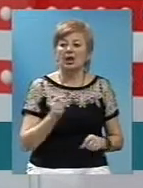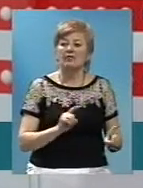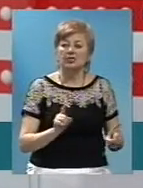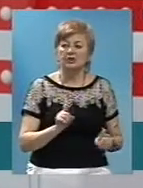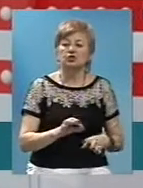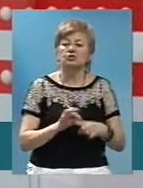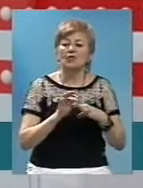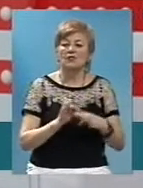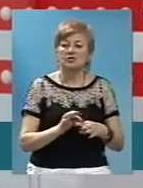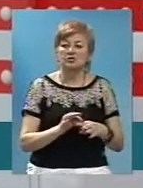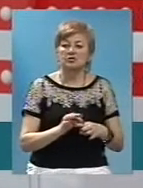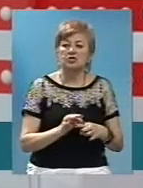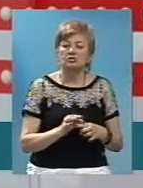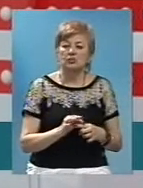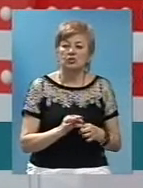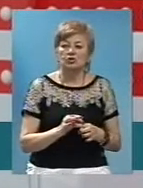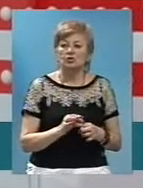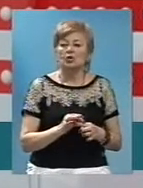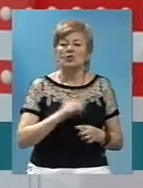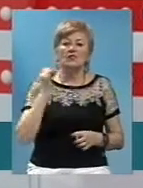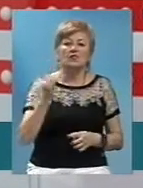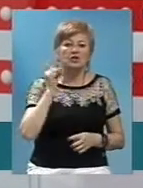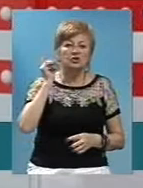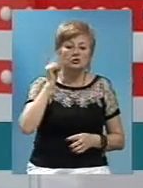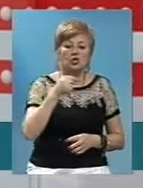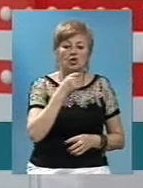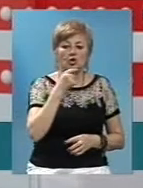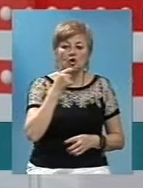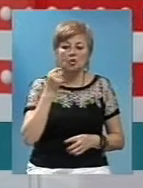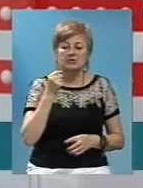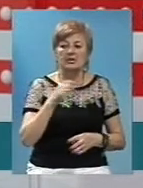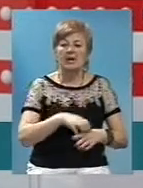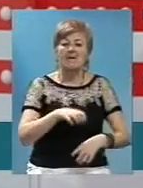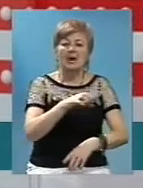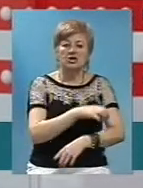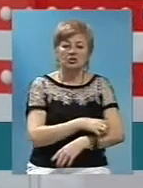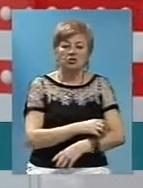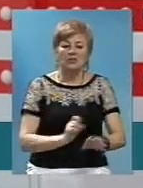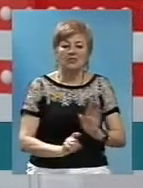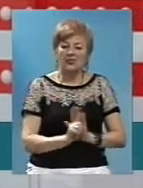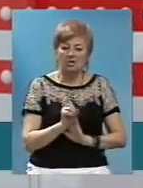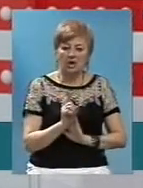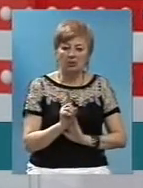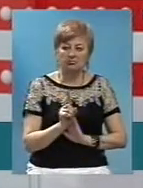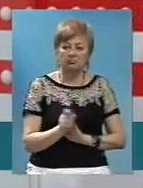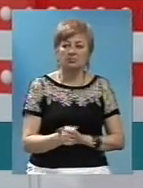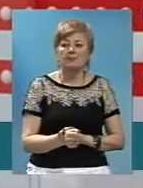про визначальну віху в історії російського більшовизму. Визначальну віху.